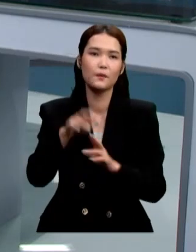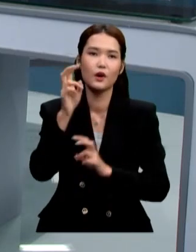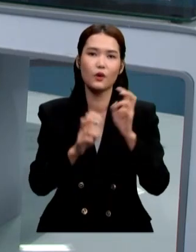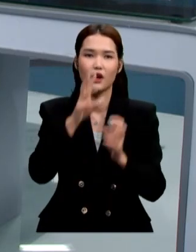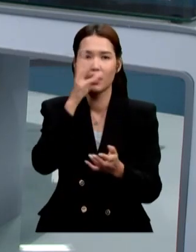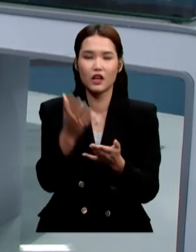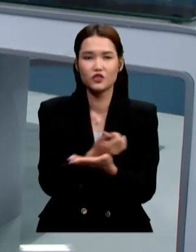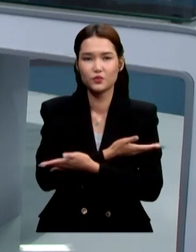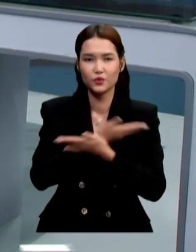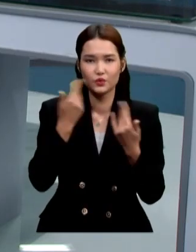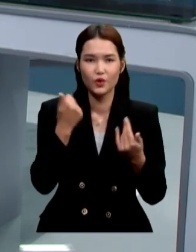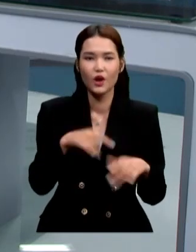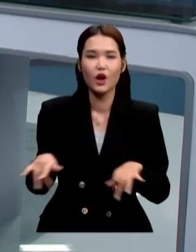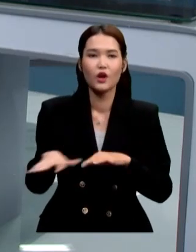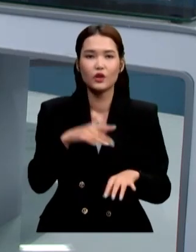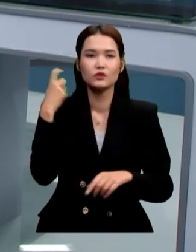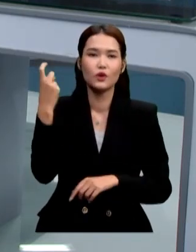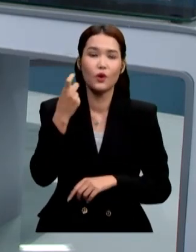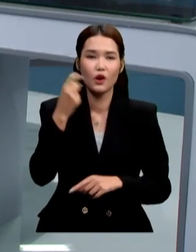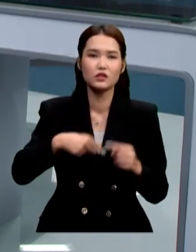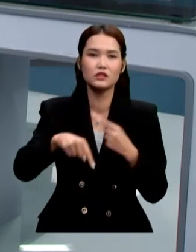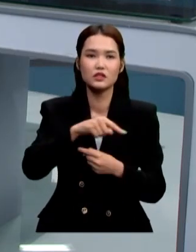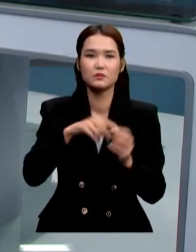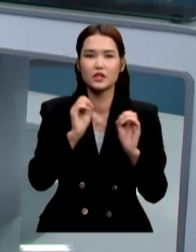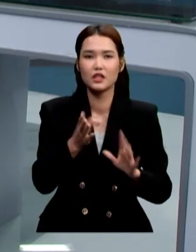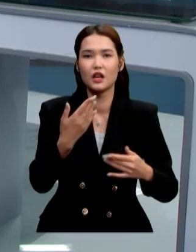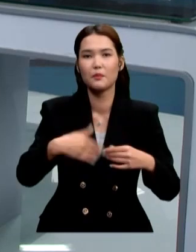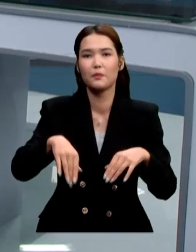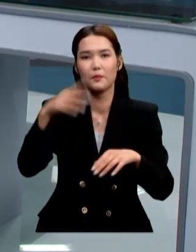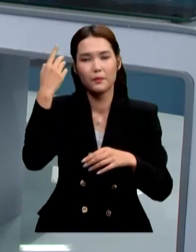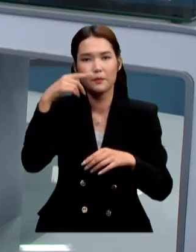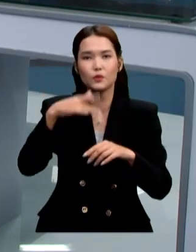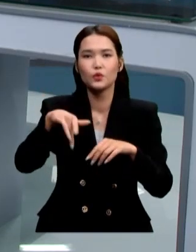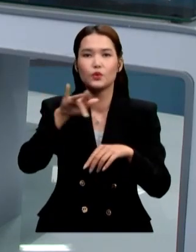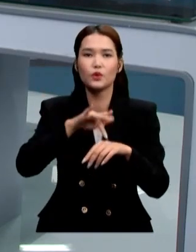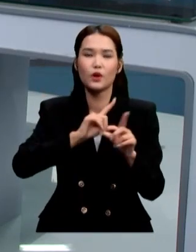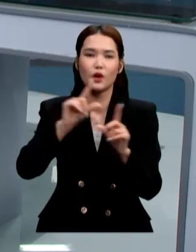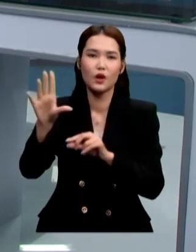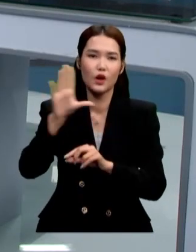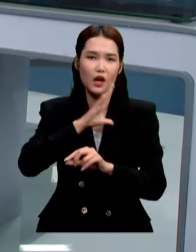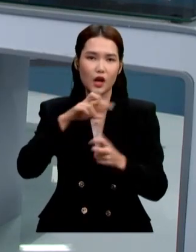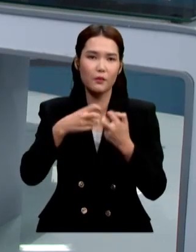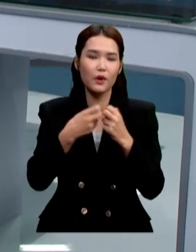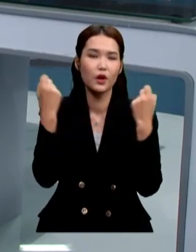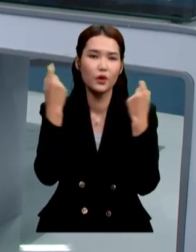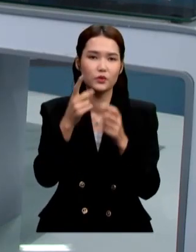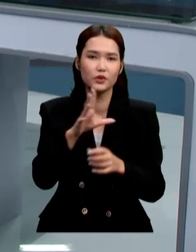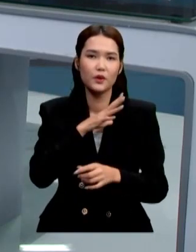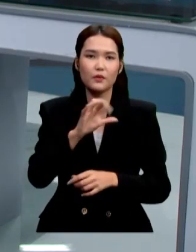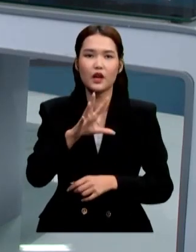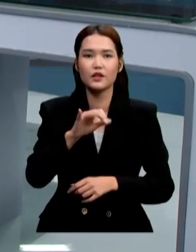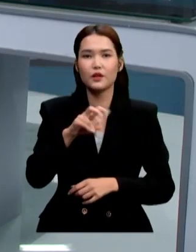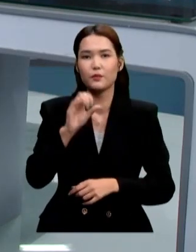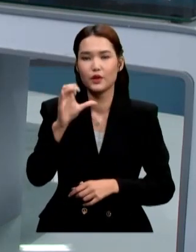ақы жоқ. Ал жылыжай қожасы болса, бизнесін тастап басқа қалаға қашып кеткен. Мәселенің мәнісін аймақтағы тілшіміз